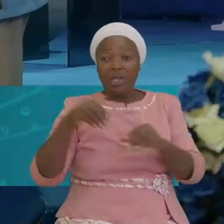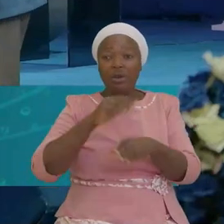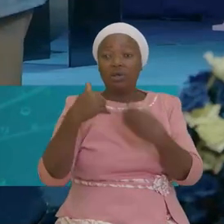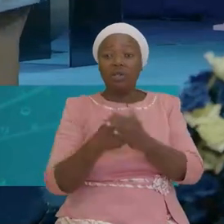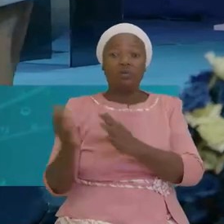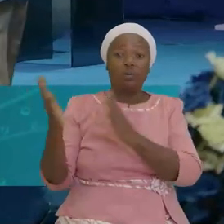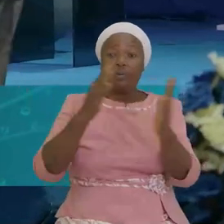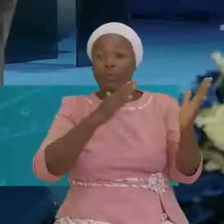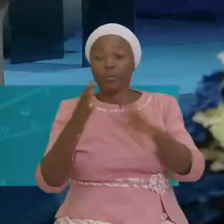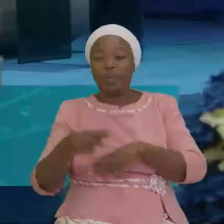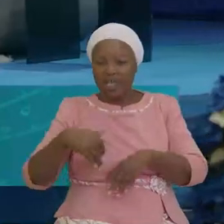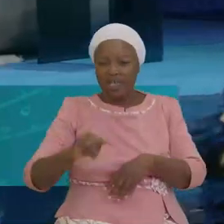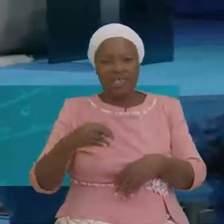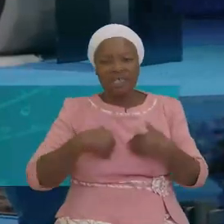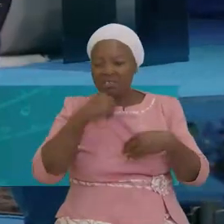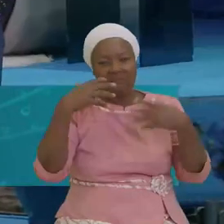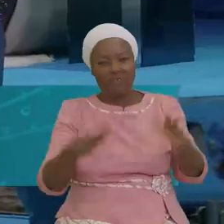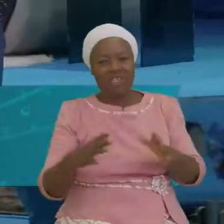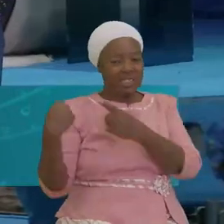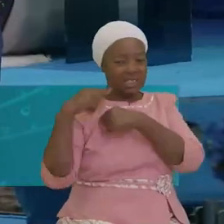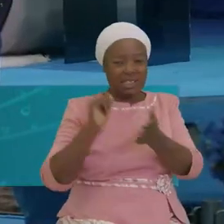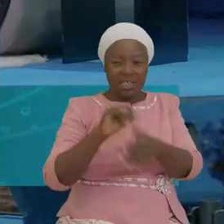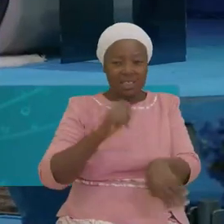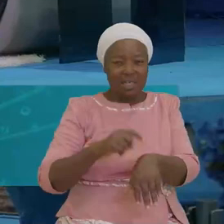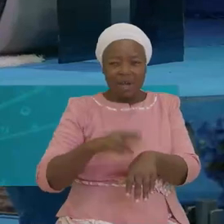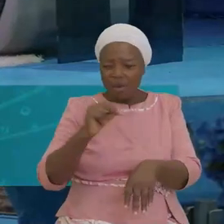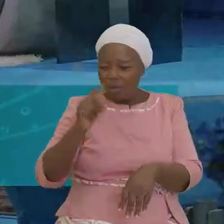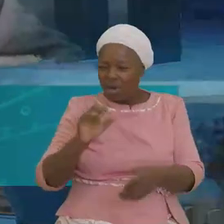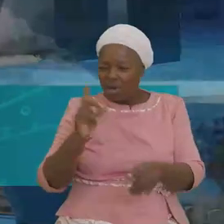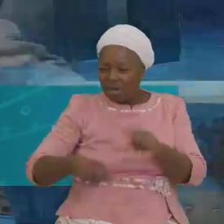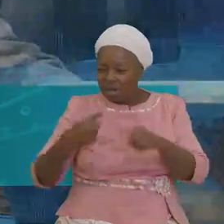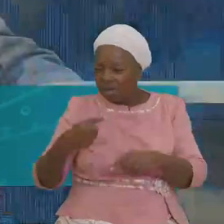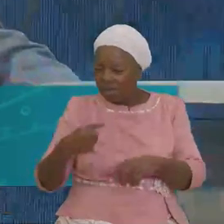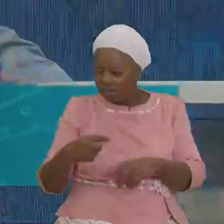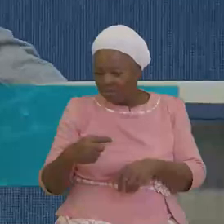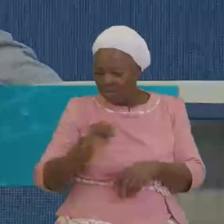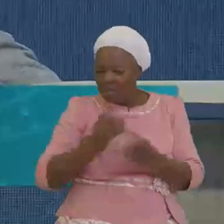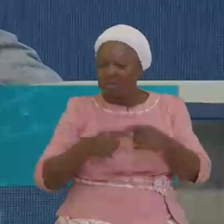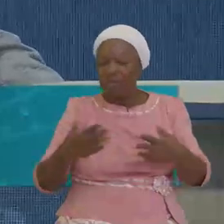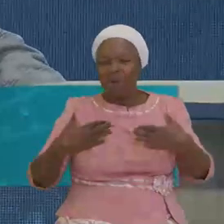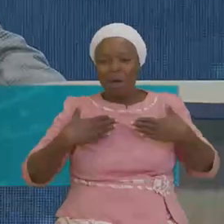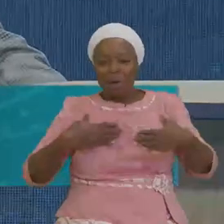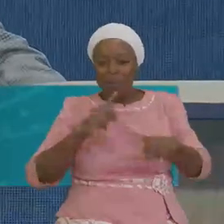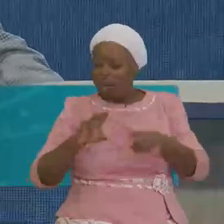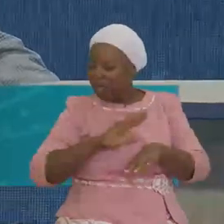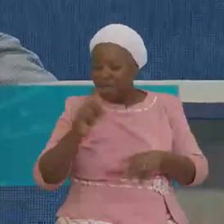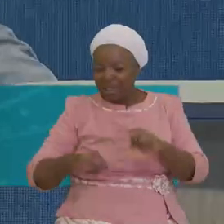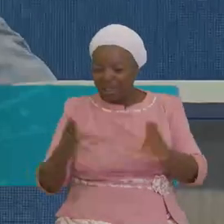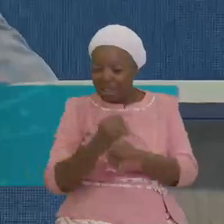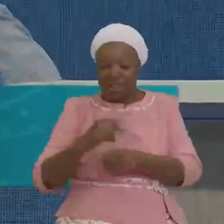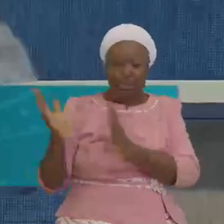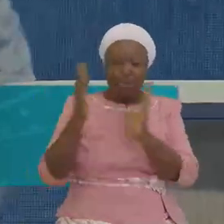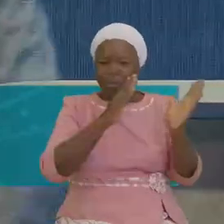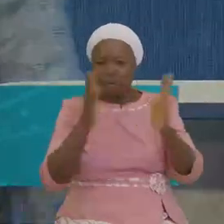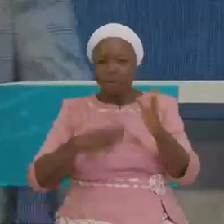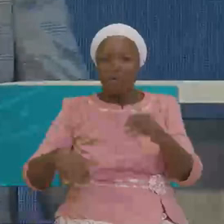L'oxygène n'est jamais épuisé depuis lors. Il n'y a personne qui puisse dire que je veux respirer, mais je ne respire